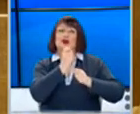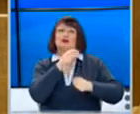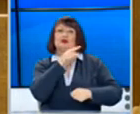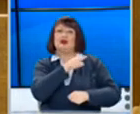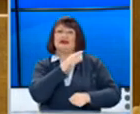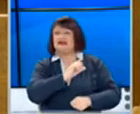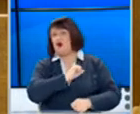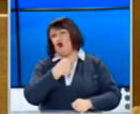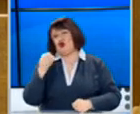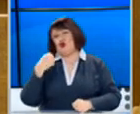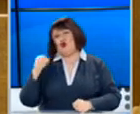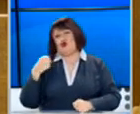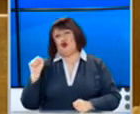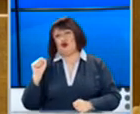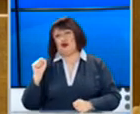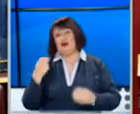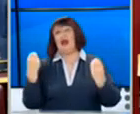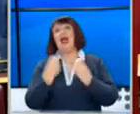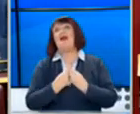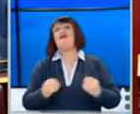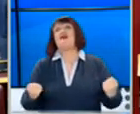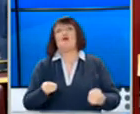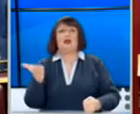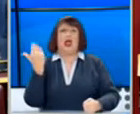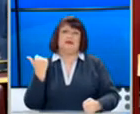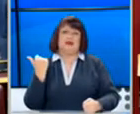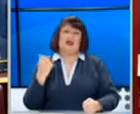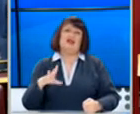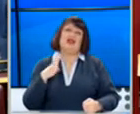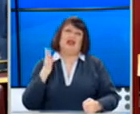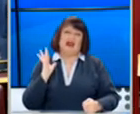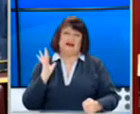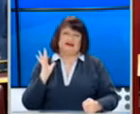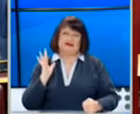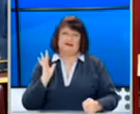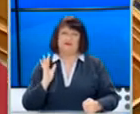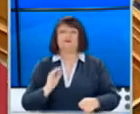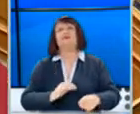αρνείτεστε να εφαρμόσετε. Κλείνω με το εξής.